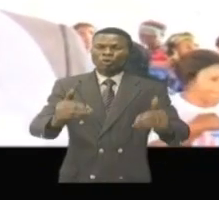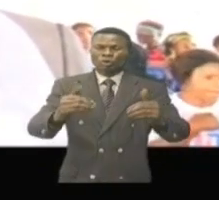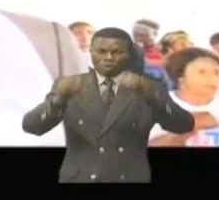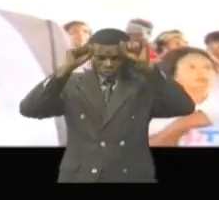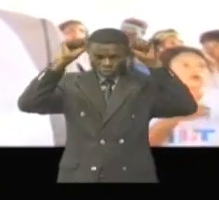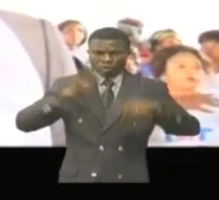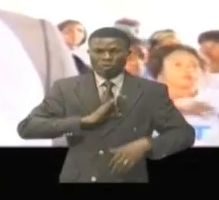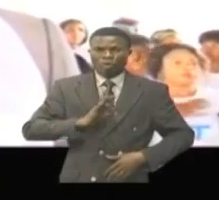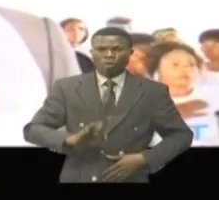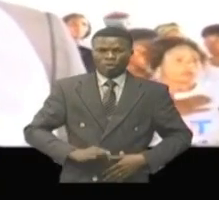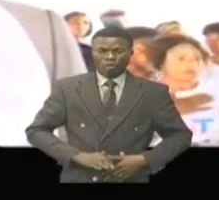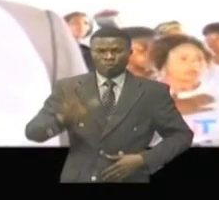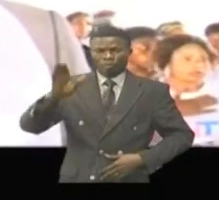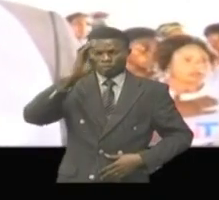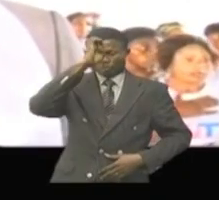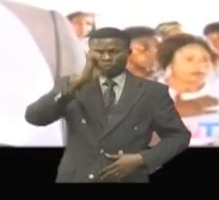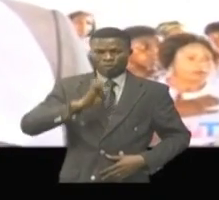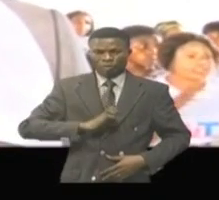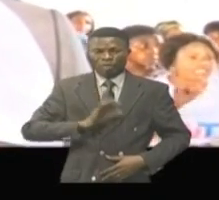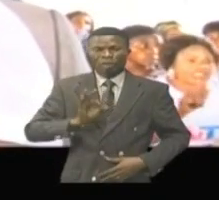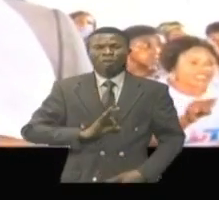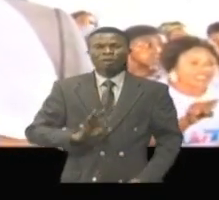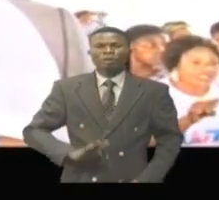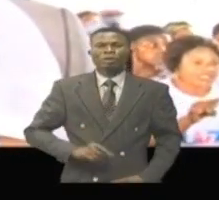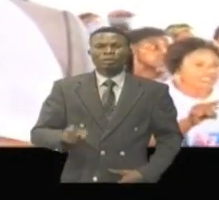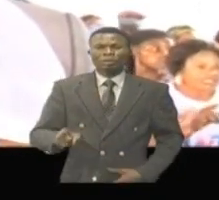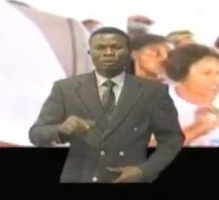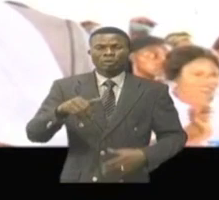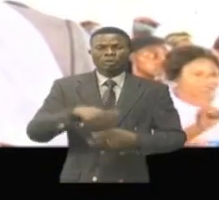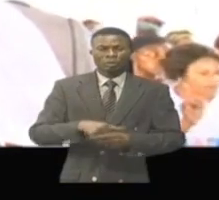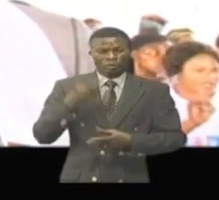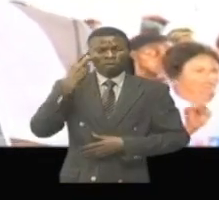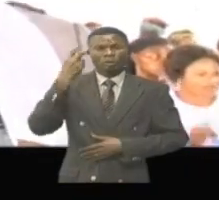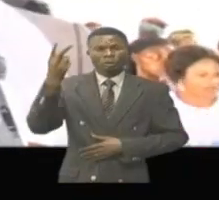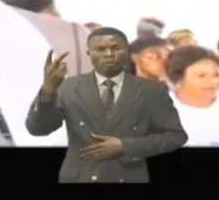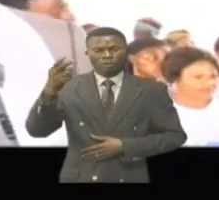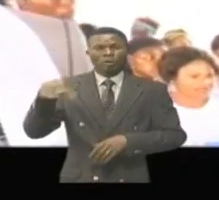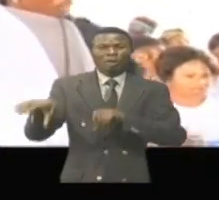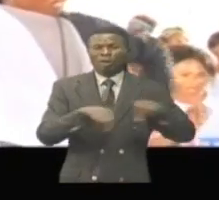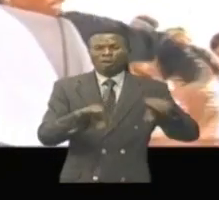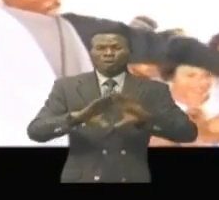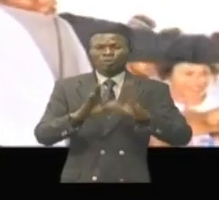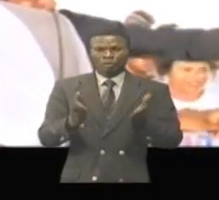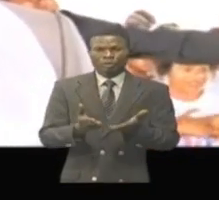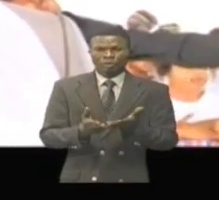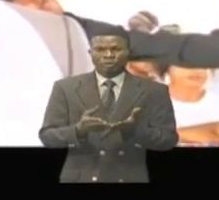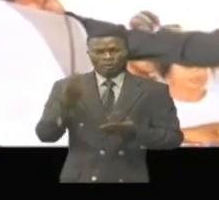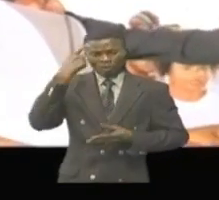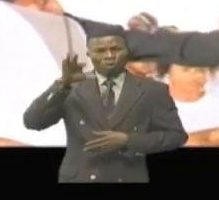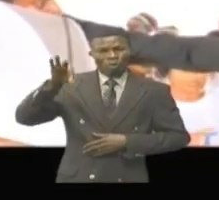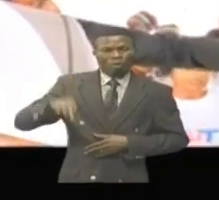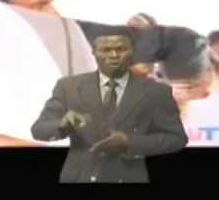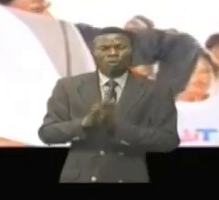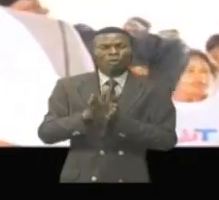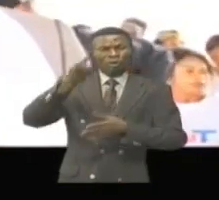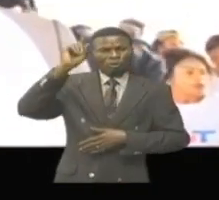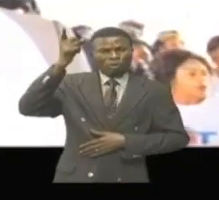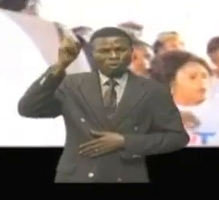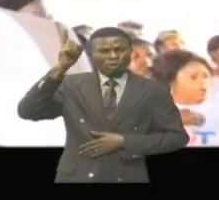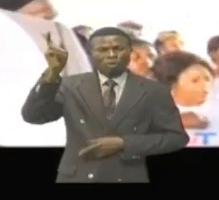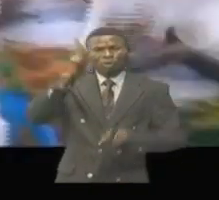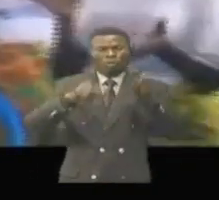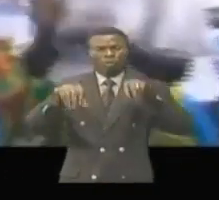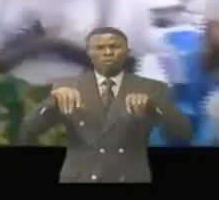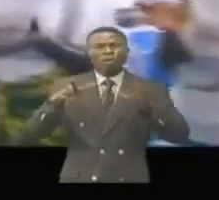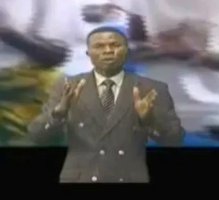l'État, son Excellence Félix-Antoine Tshisekedi Tshilombo, dans sa vision, dans ses actions, pour l'intérêt suprême du peuple